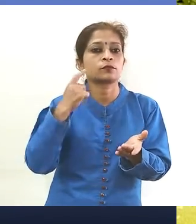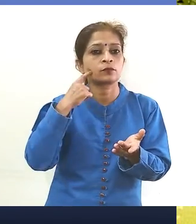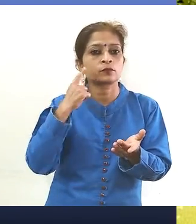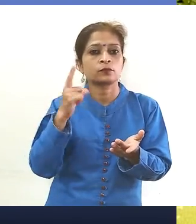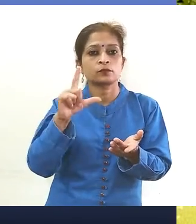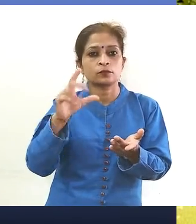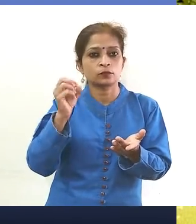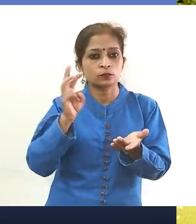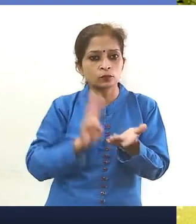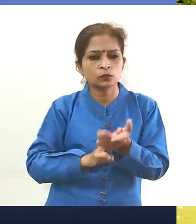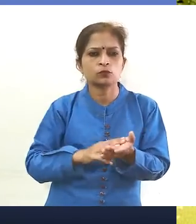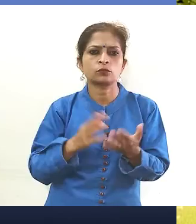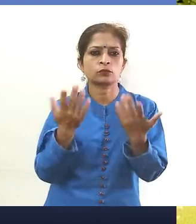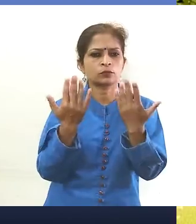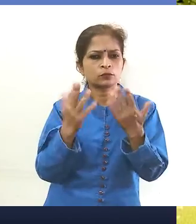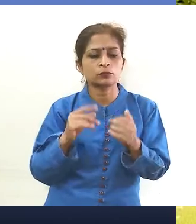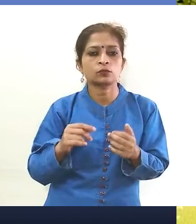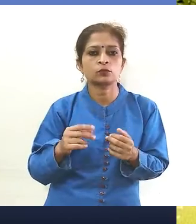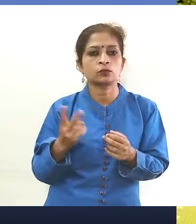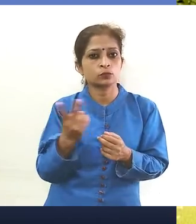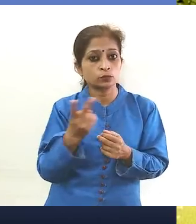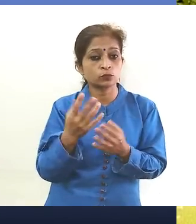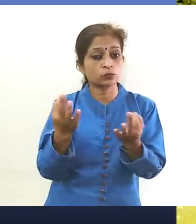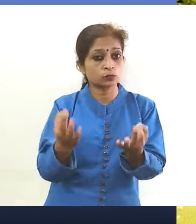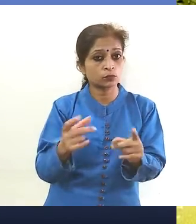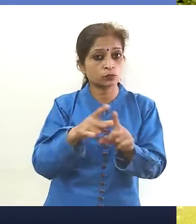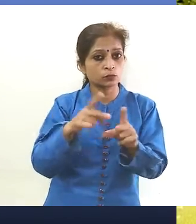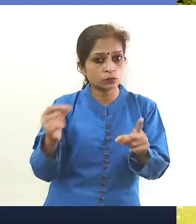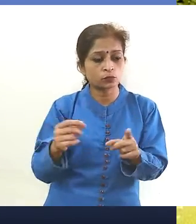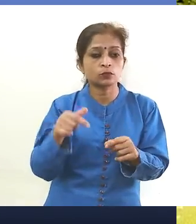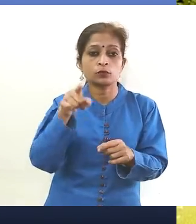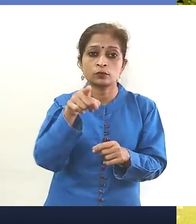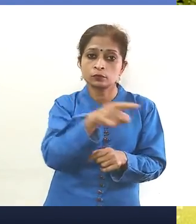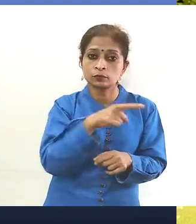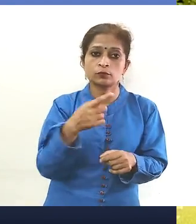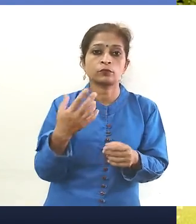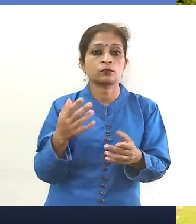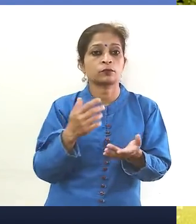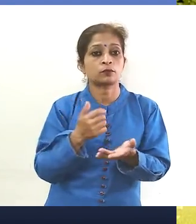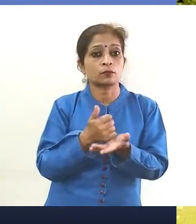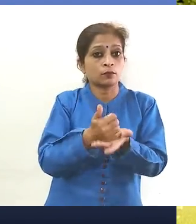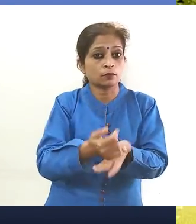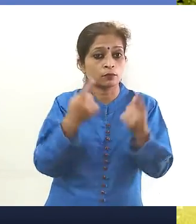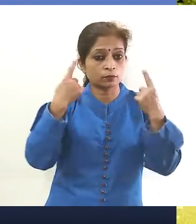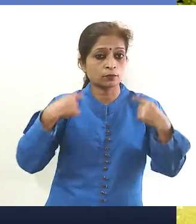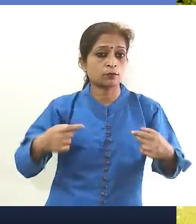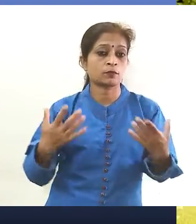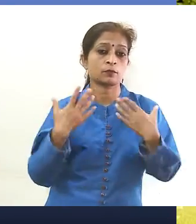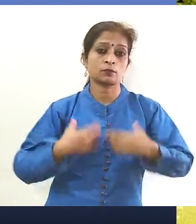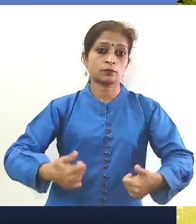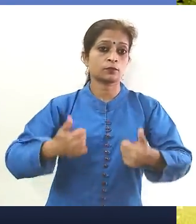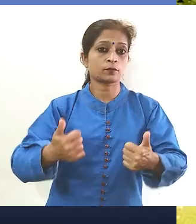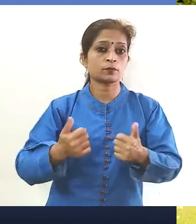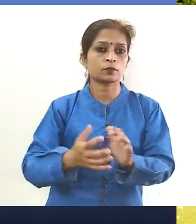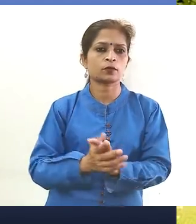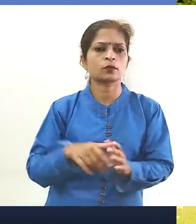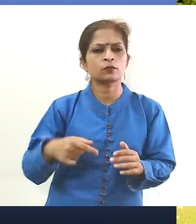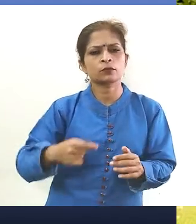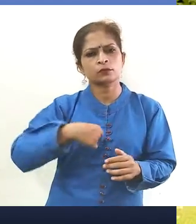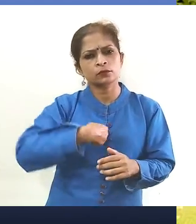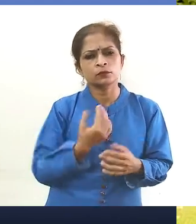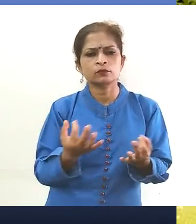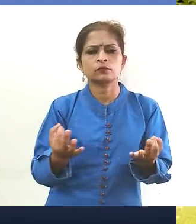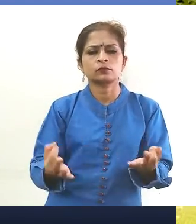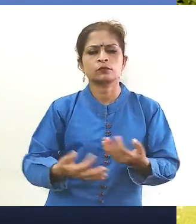हैं। फिर भ्रामरी उद्गीत आज्ञा चक्र में मन को टिका करके अपने आप को कंसंट्रेट करके अंतर्मुखी होकर के जब हम करते हैं अपने आप ध्यान लग जाता